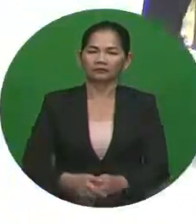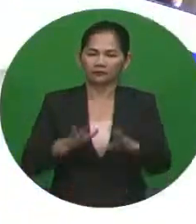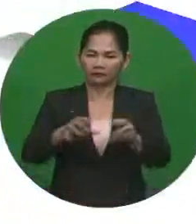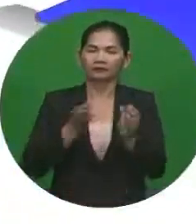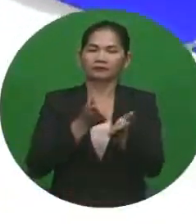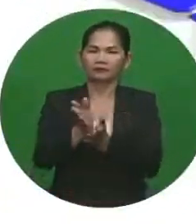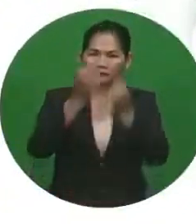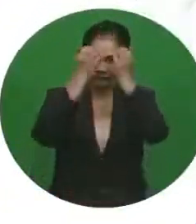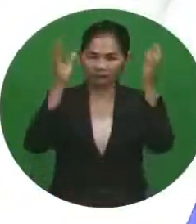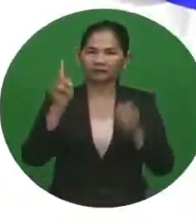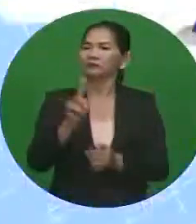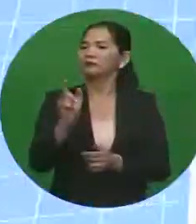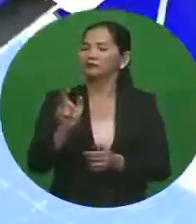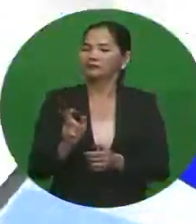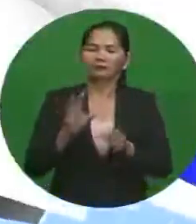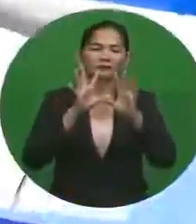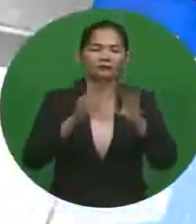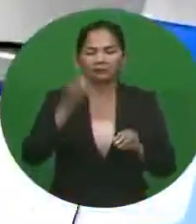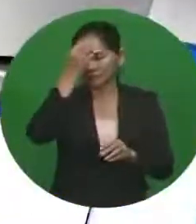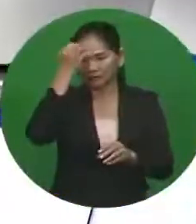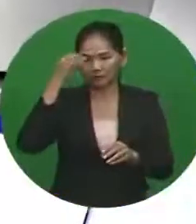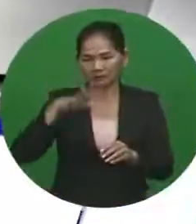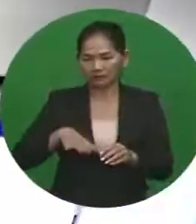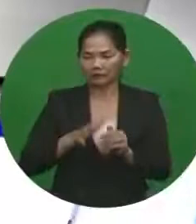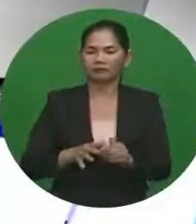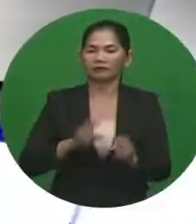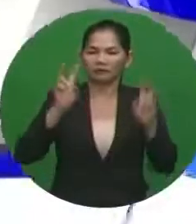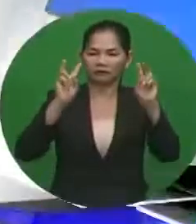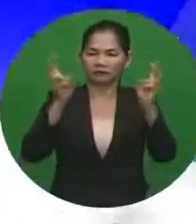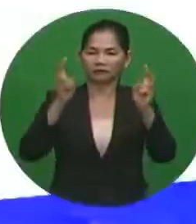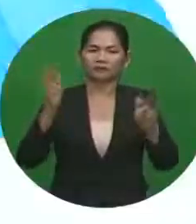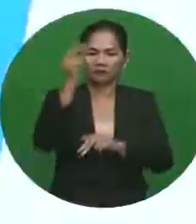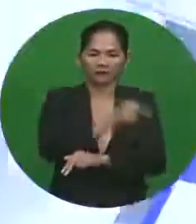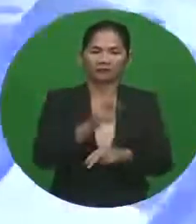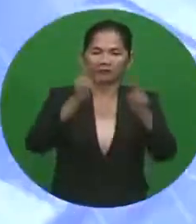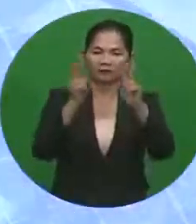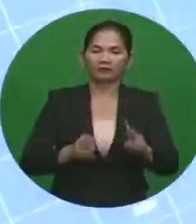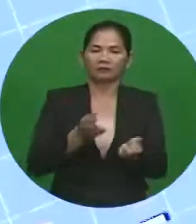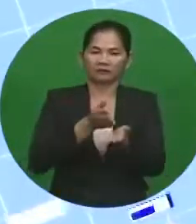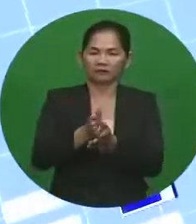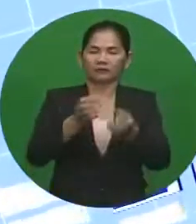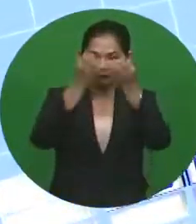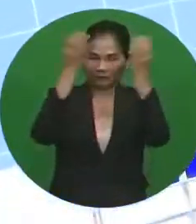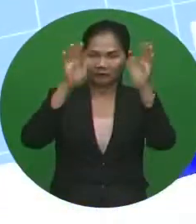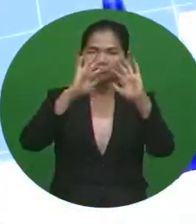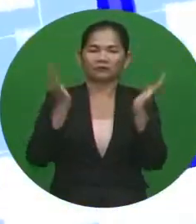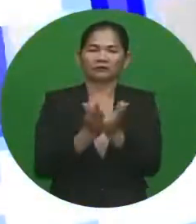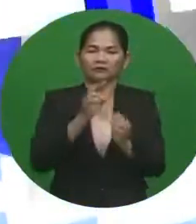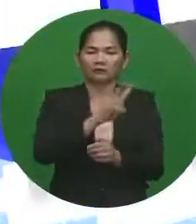ព័ត៌មានគ្មាននរណាម្នាក់ត្រូវបានបំភ្លេចចោលនេះគឺជាប្រធានបទទិវាអន្តរជាតិសិទ្ធិទទួលព័ត៌មានសកល